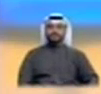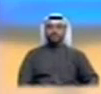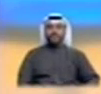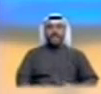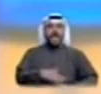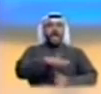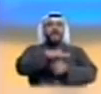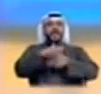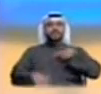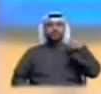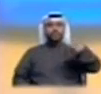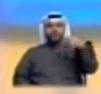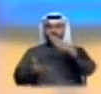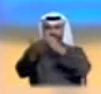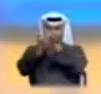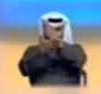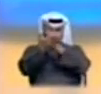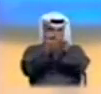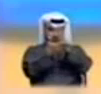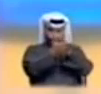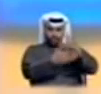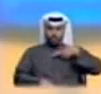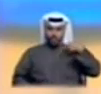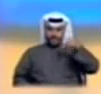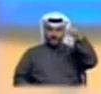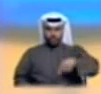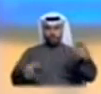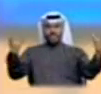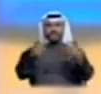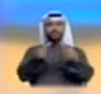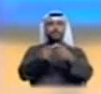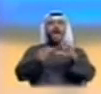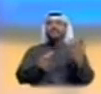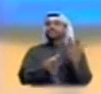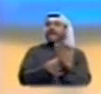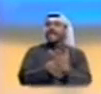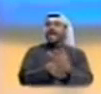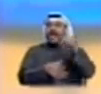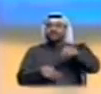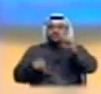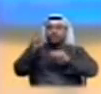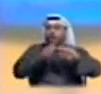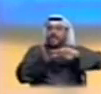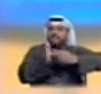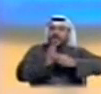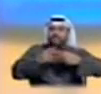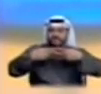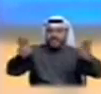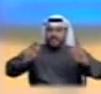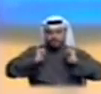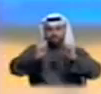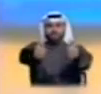ترأس رئيس مجلس الوزراء بالإنابة وزير الخارجية رئيس مجلس أمناء جائزة المرحوم الدكتور عبد الرحمن الصميط للتنمية